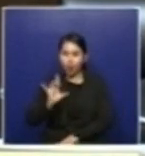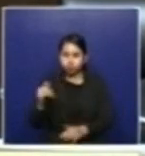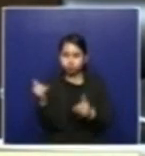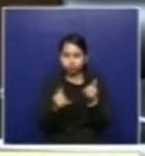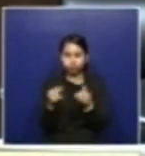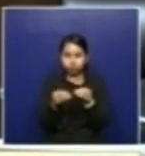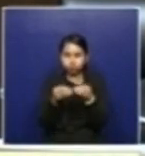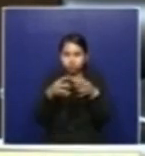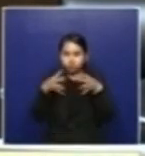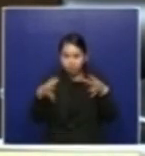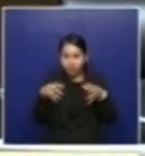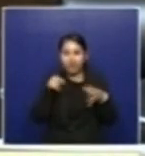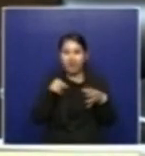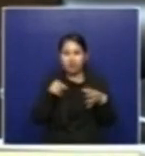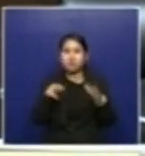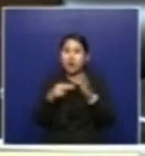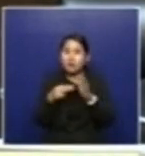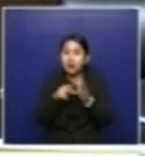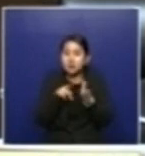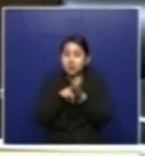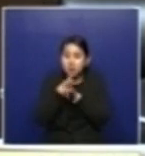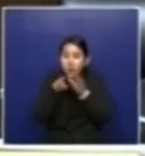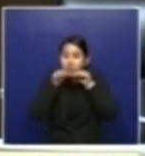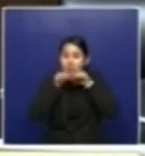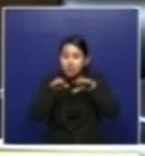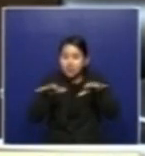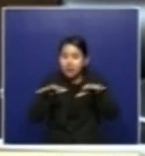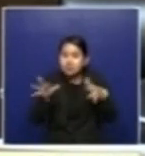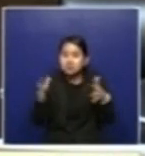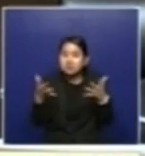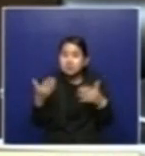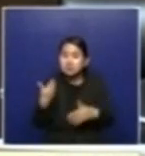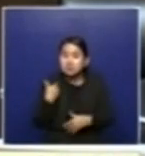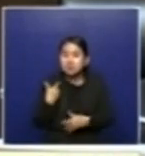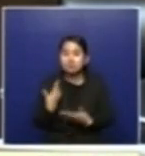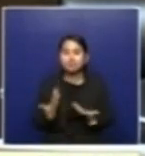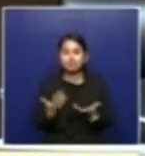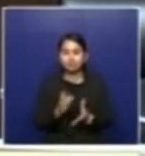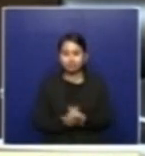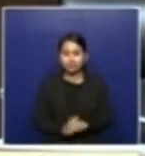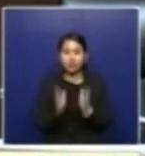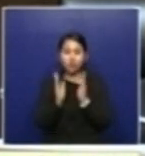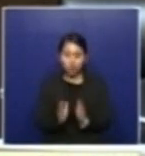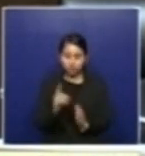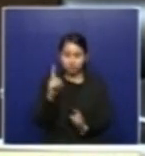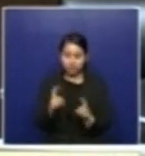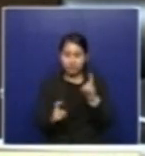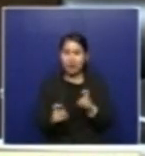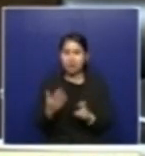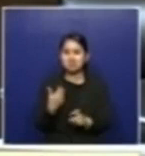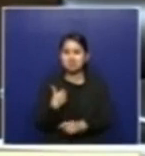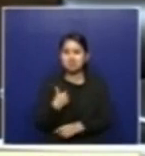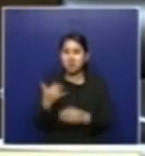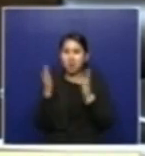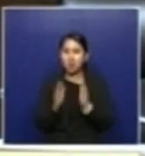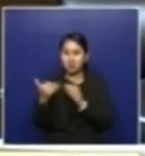นี้นะครับมันไม่แพร่กระจายโควิดเนี่ยไปอีกเท่าไหร่แล้วครับมีคนตายเป็นคนต่างประเทศด้วยน